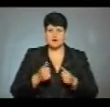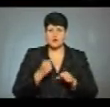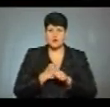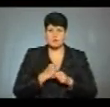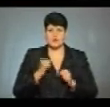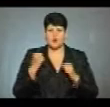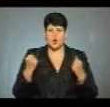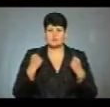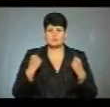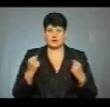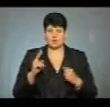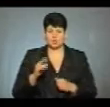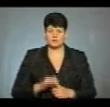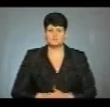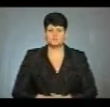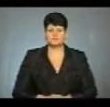розминку.